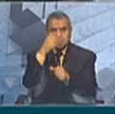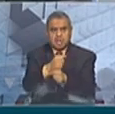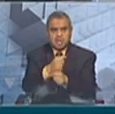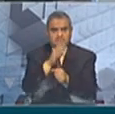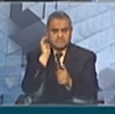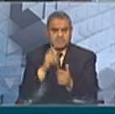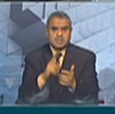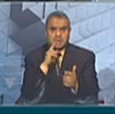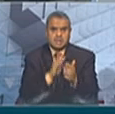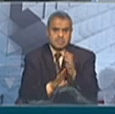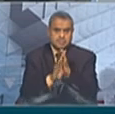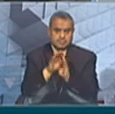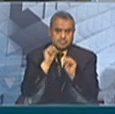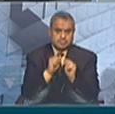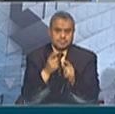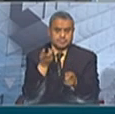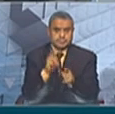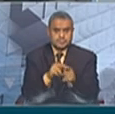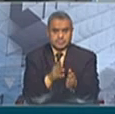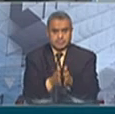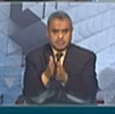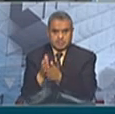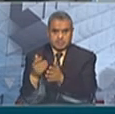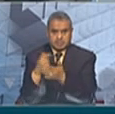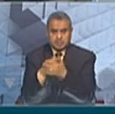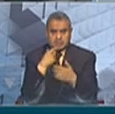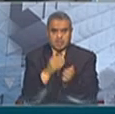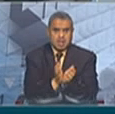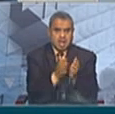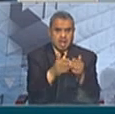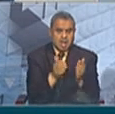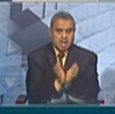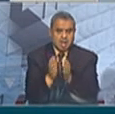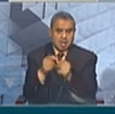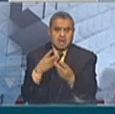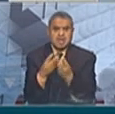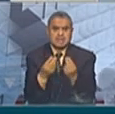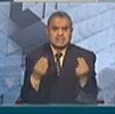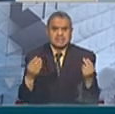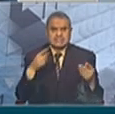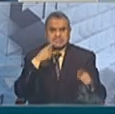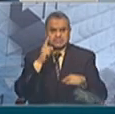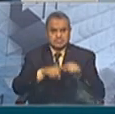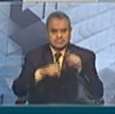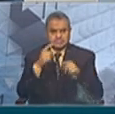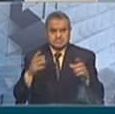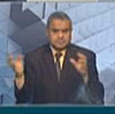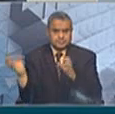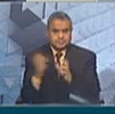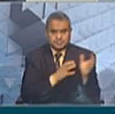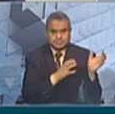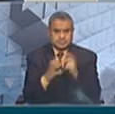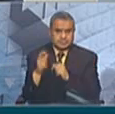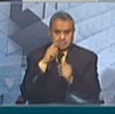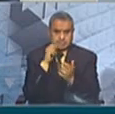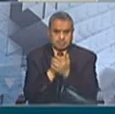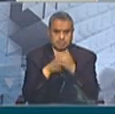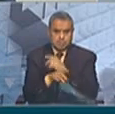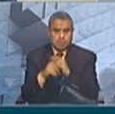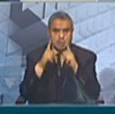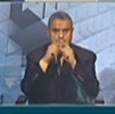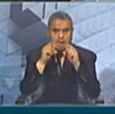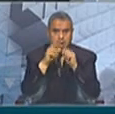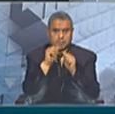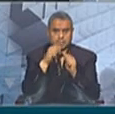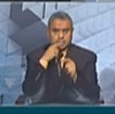طوائف ومناطق، يعني قد يعيد حركته. إضافة إلى أن يعني يوم كورونا في لبنان يعني بلغ